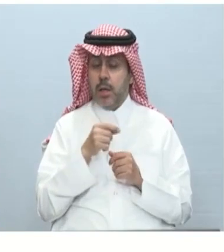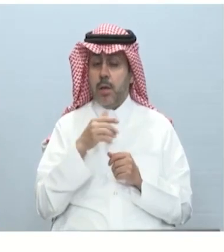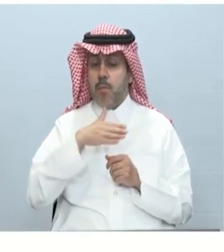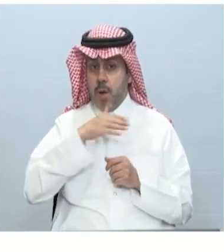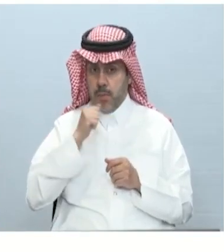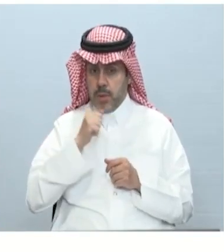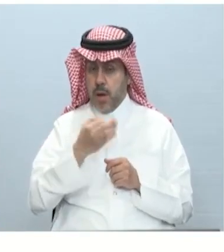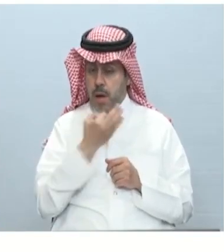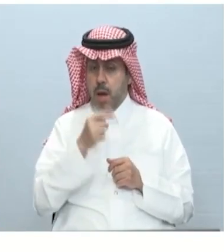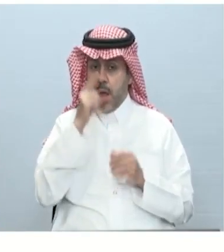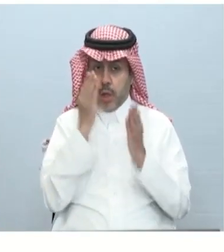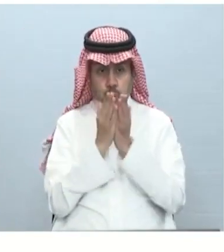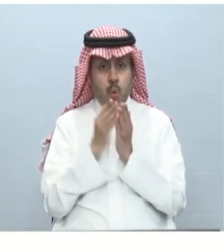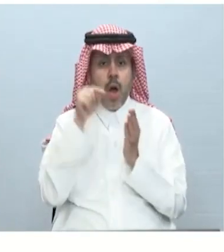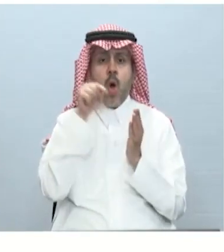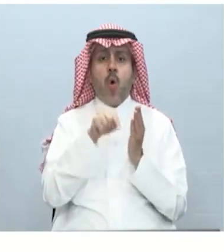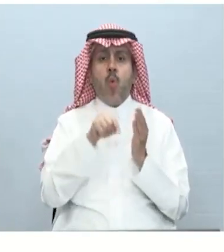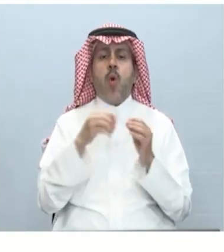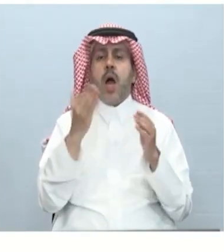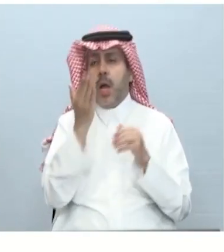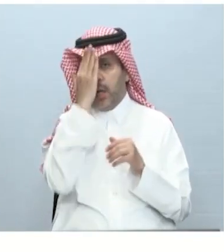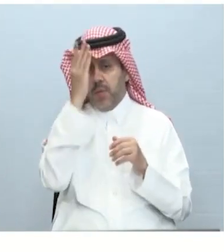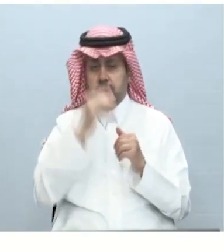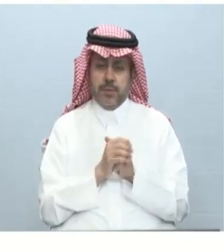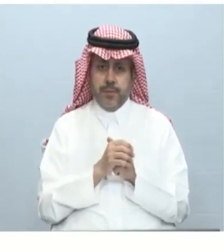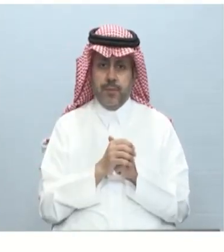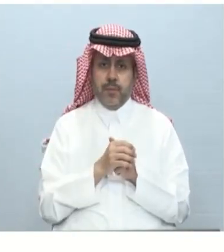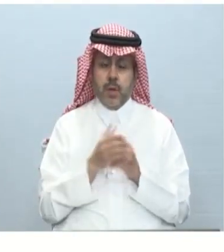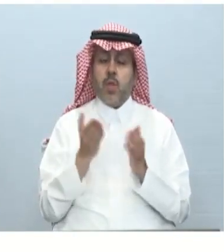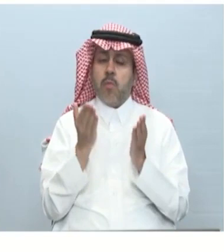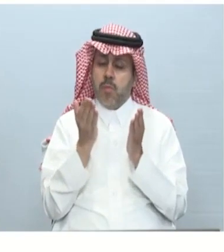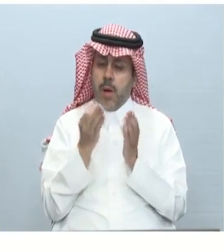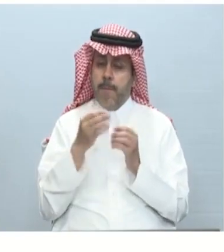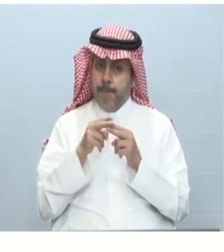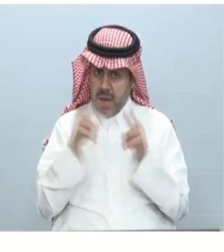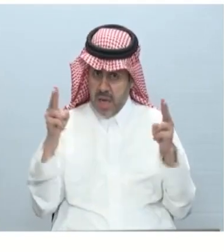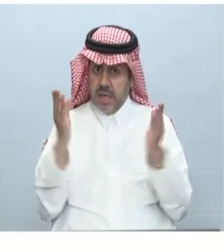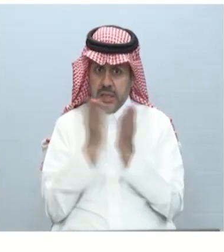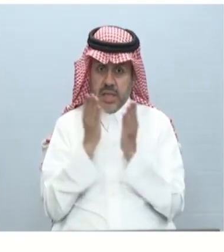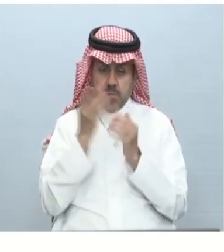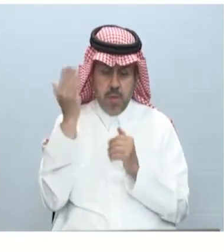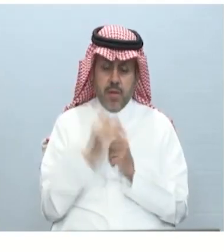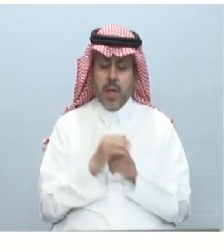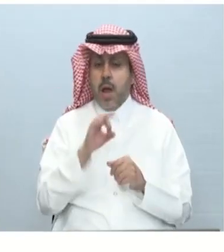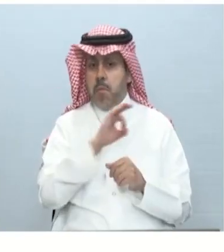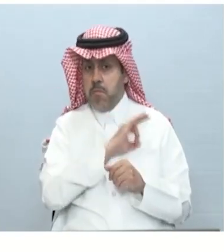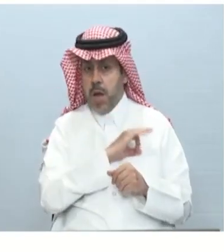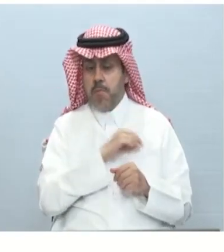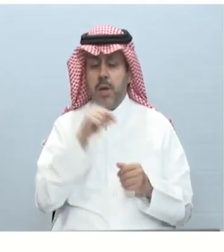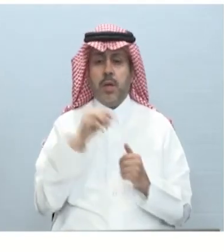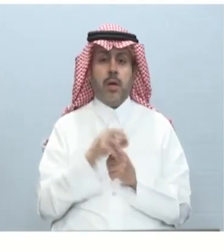العباده ثم ذكرنا لكم ايضا في الدرس الماضي المحبه وقلنا ان المحبه هي روح